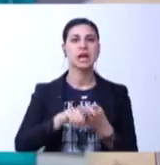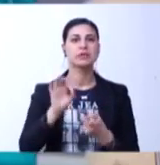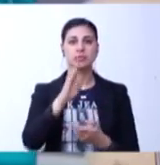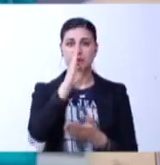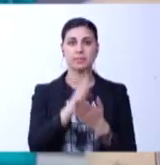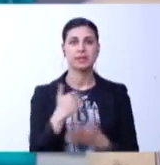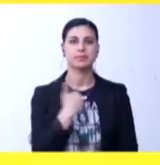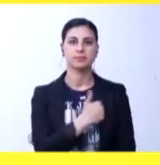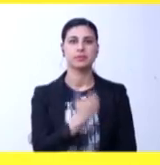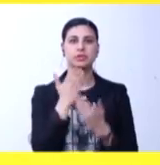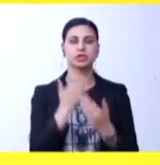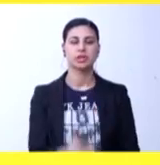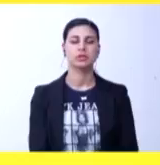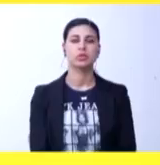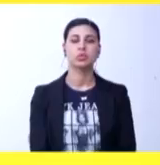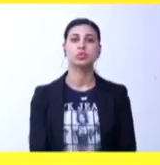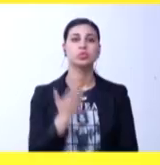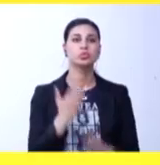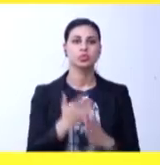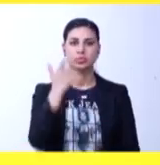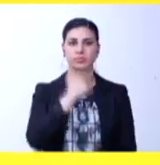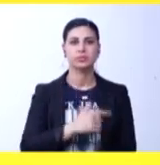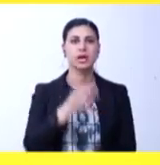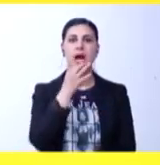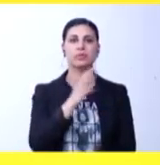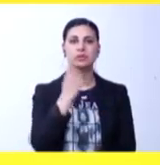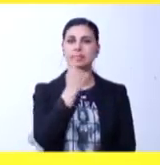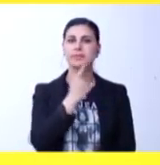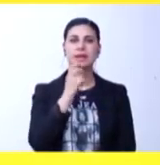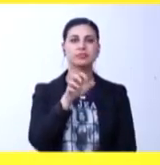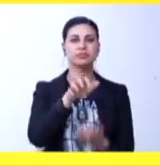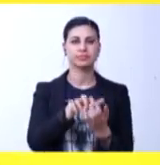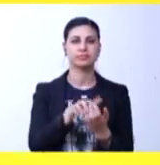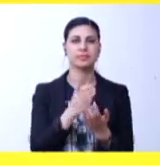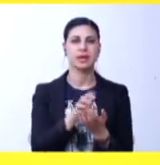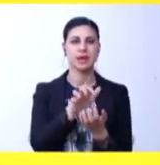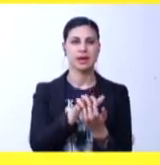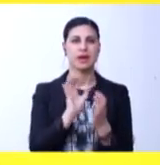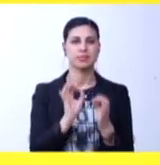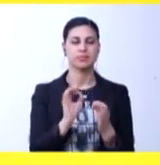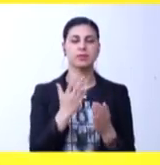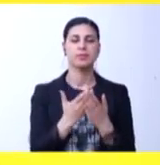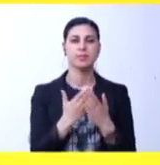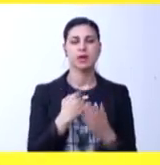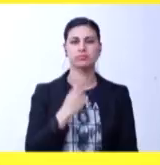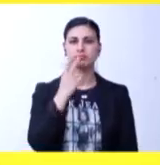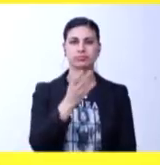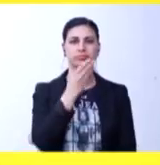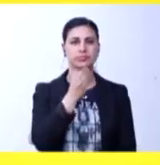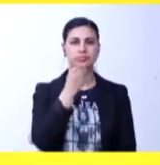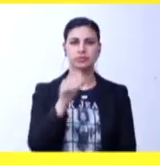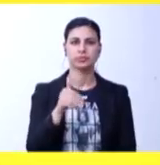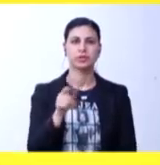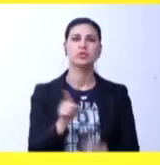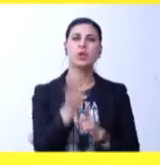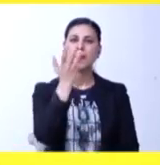პირდაპირ დაგისვამთ ამ კითხვას. თუ ჩვენ არ მოგწონს ჩვენი თანკბილვა, თუ არ მოგწონს როგორ გამოიყურება ჩვენი კბილები, ამ შემთხვევაში ჩვენ არ